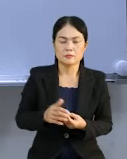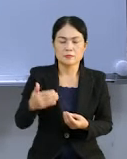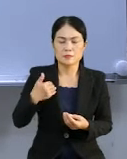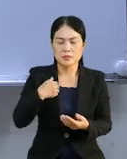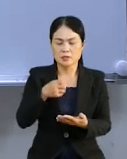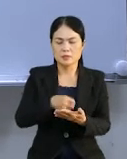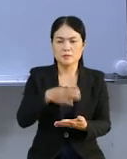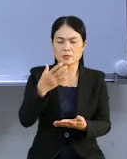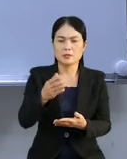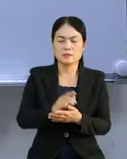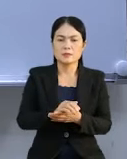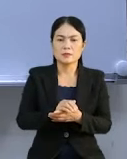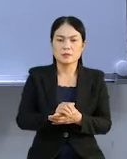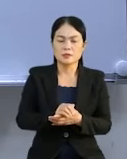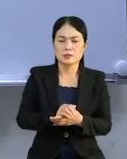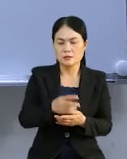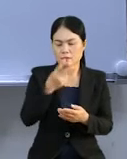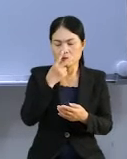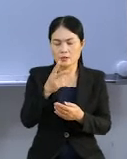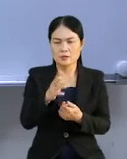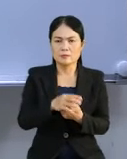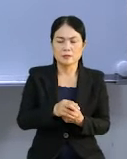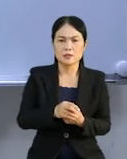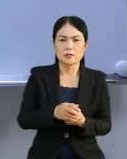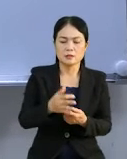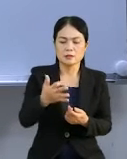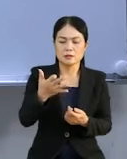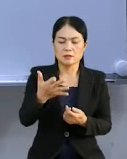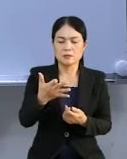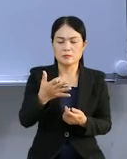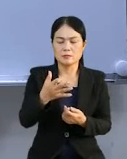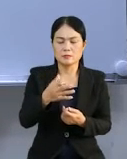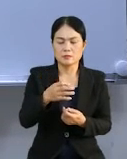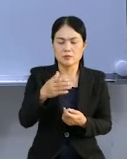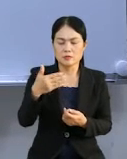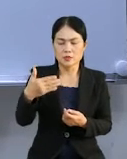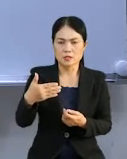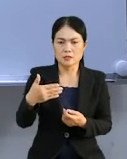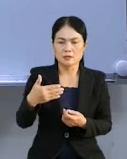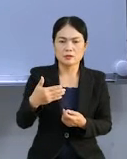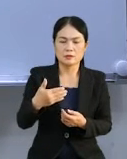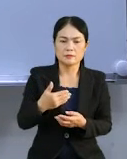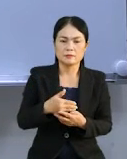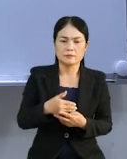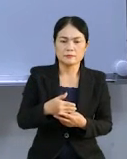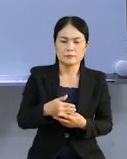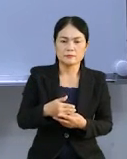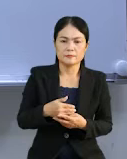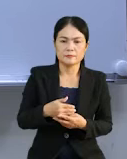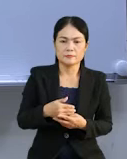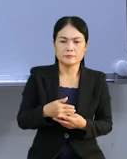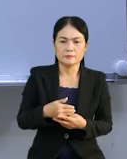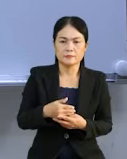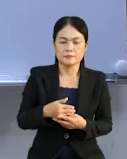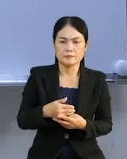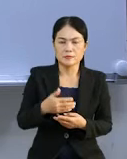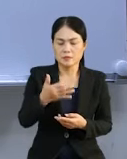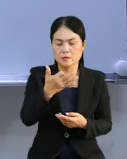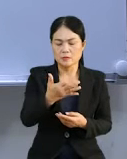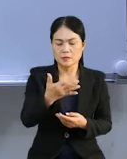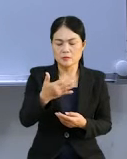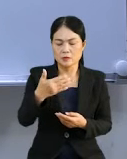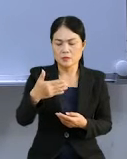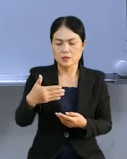miền đầm lấy và mà vị thị bộ là bao nhiêu cứ khơi prạm bay mơn pram bùn pon pram bay